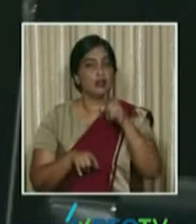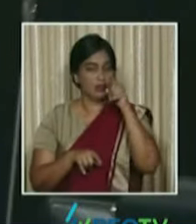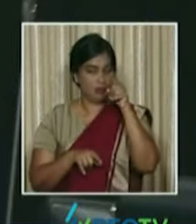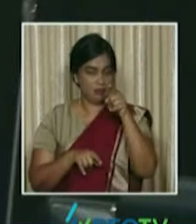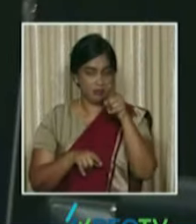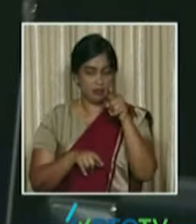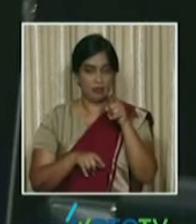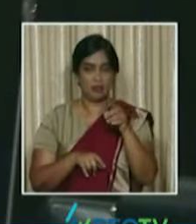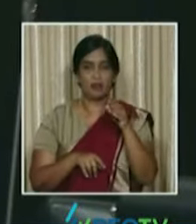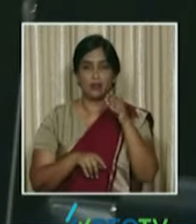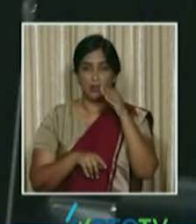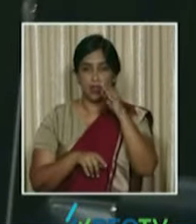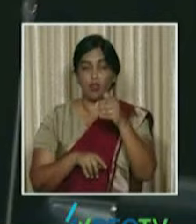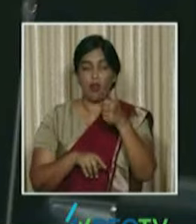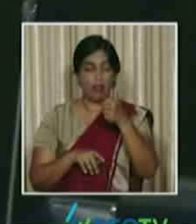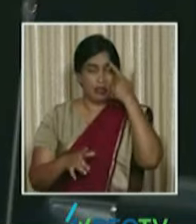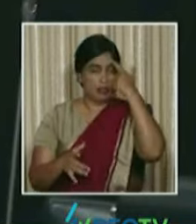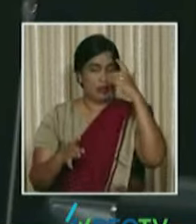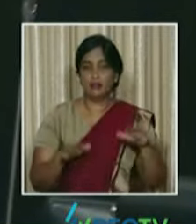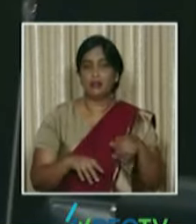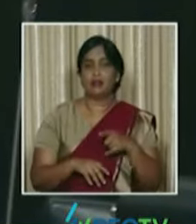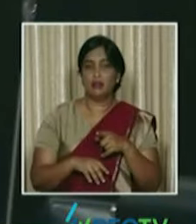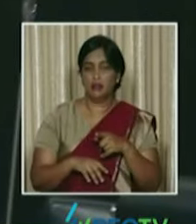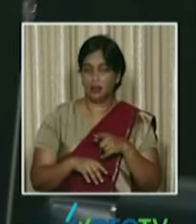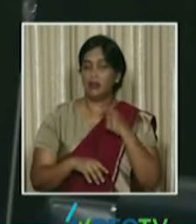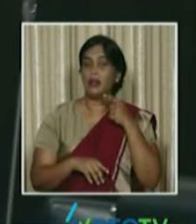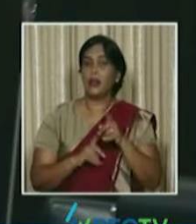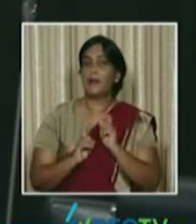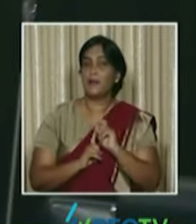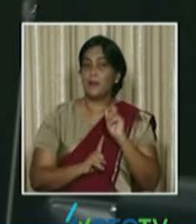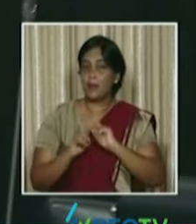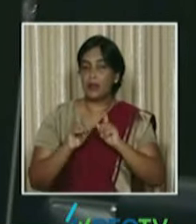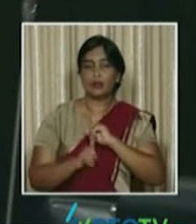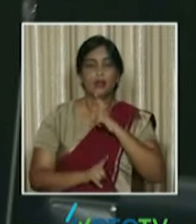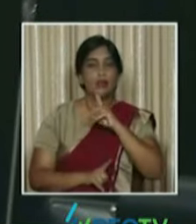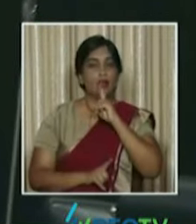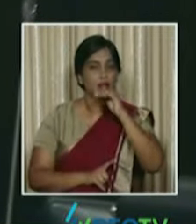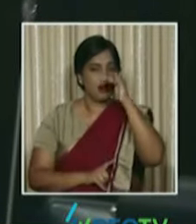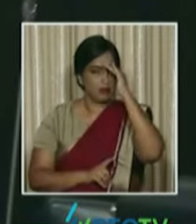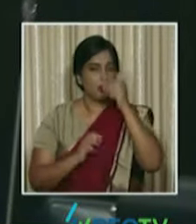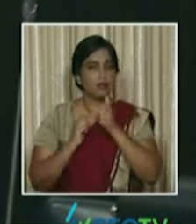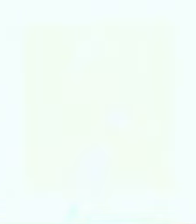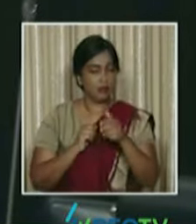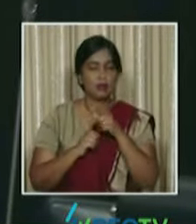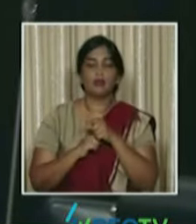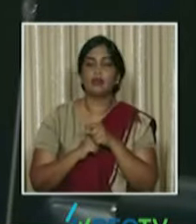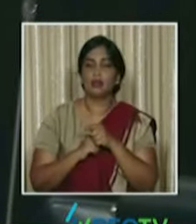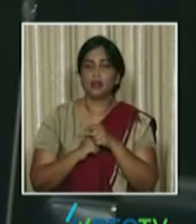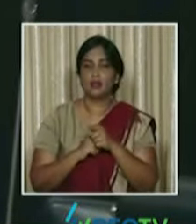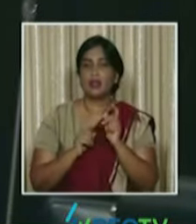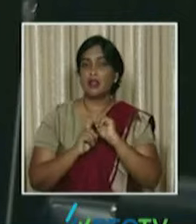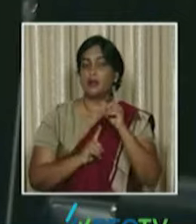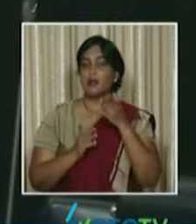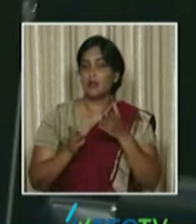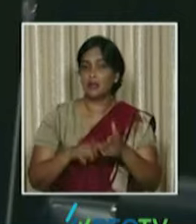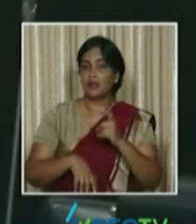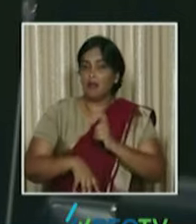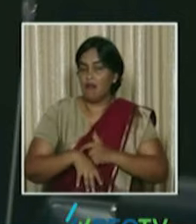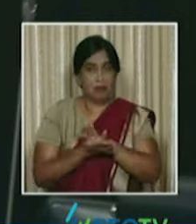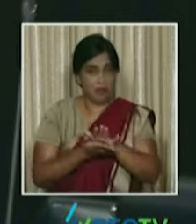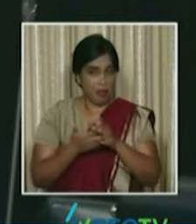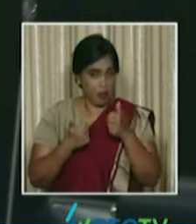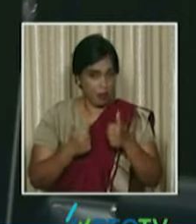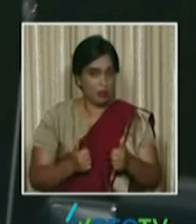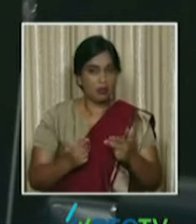නෑ. ඔබතුමාට හොඳ දීකල්පනාවෙන් ඉඳගෙන මේ පාර්ලිමේන්තුවේ කතානායක විදියට කටයුතු කරන්න මේ පාර්ලිමේන්තුවේ වාතාවරණයක්